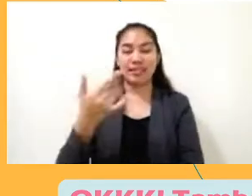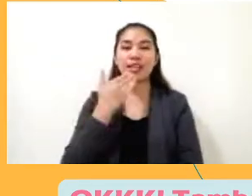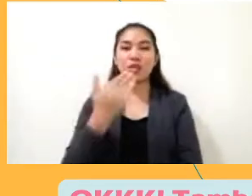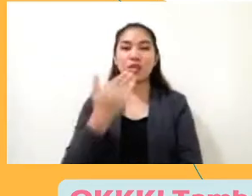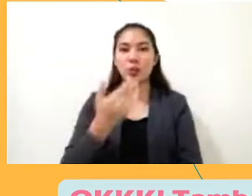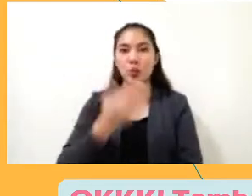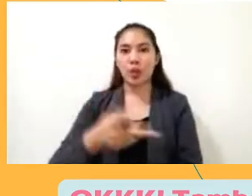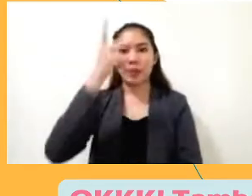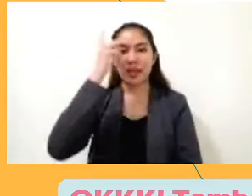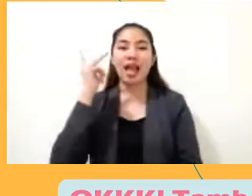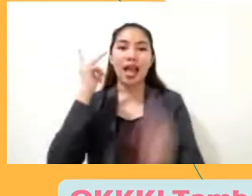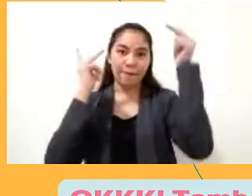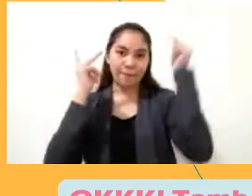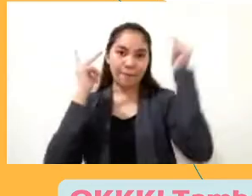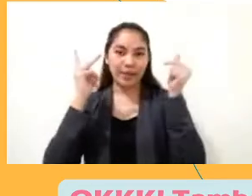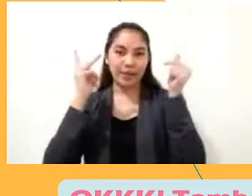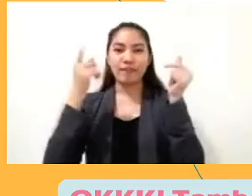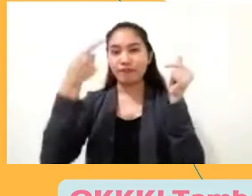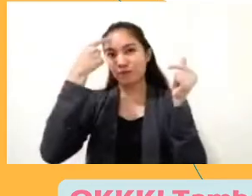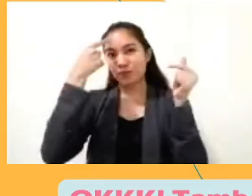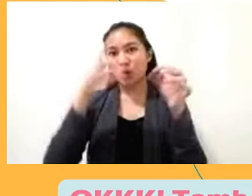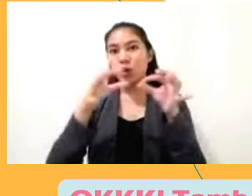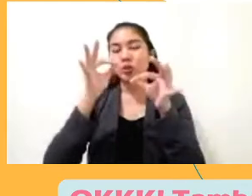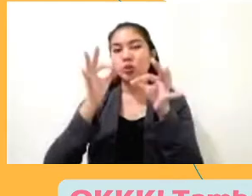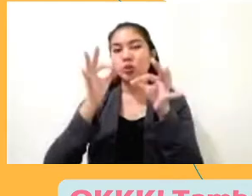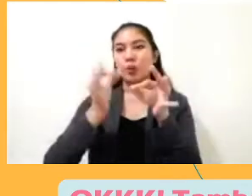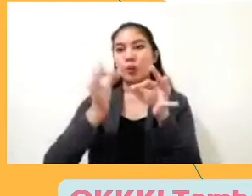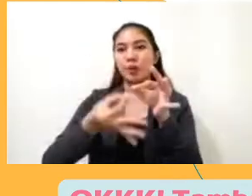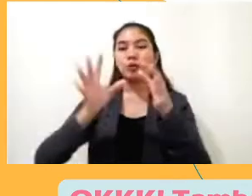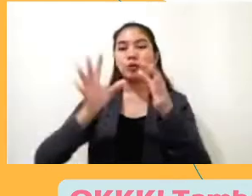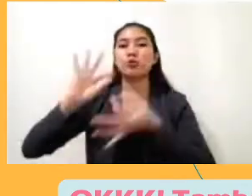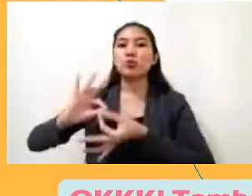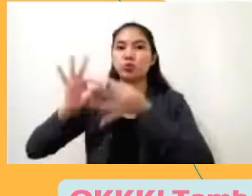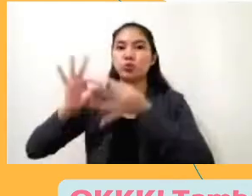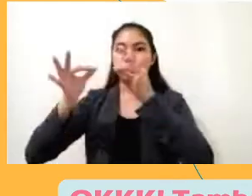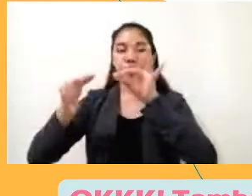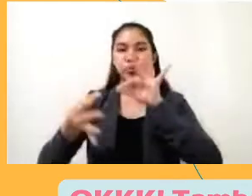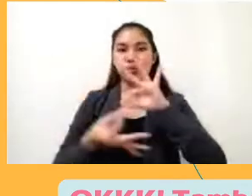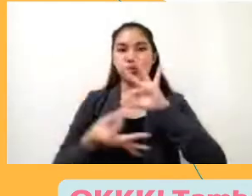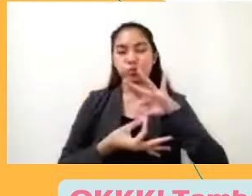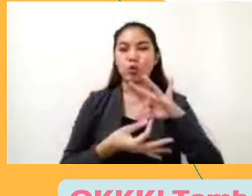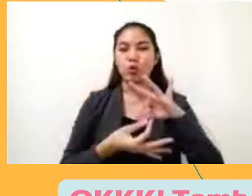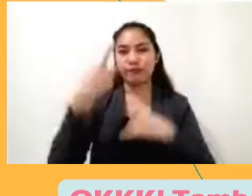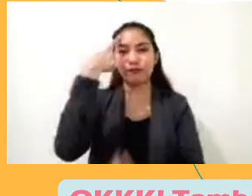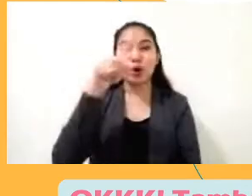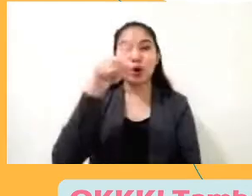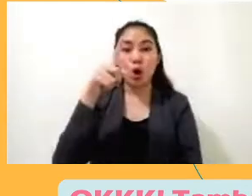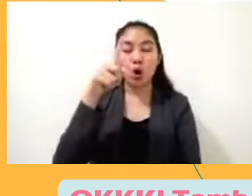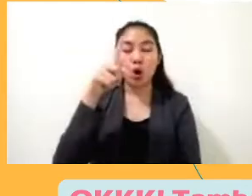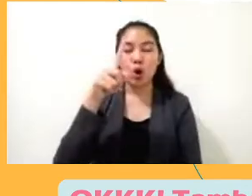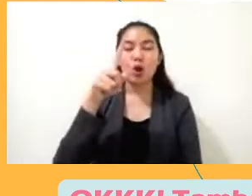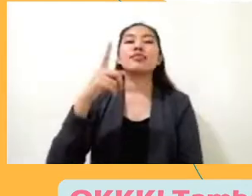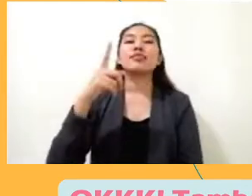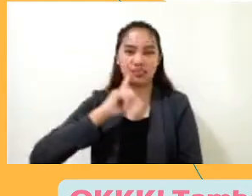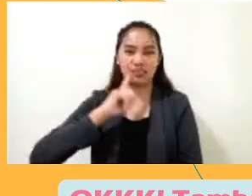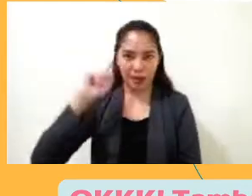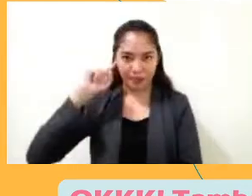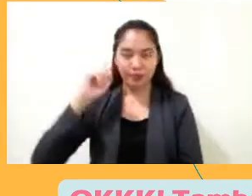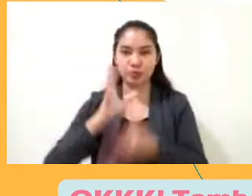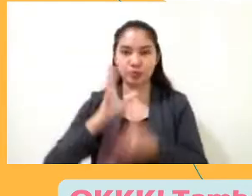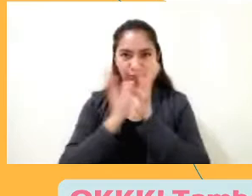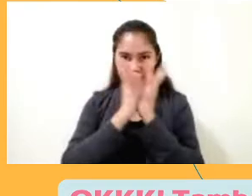at Ate Amy upang maitawid yung ating kwentuhan ngayong hapon na ito sa ating mga kapatid sa deaf community.